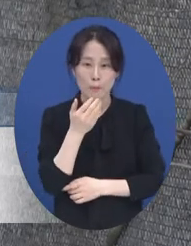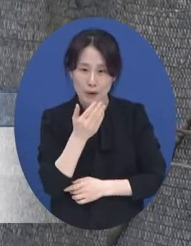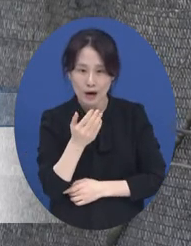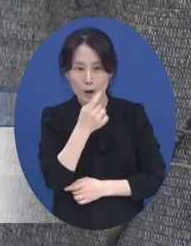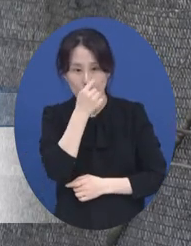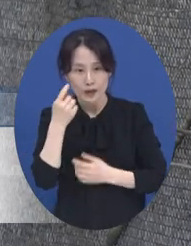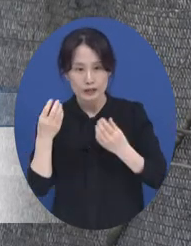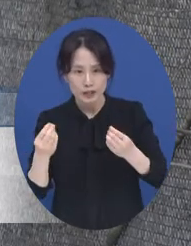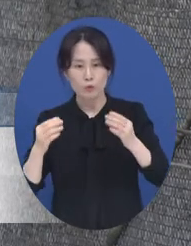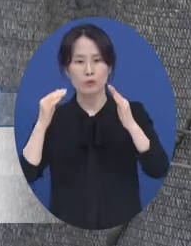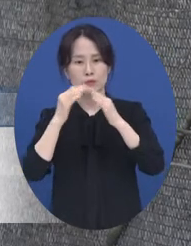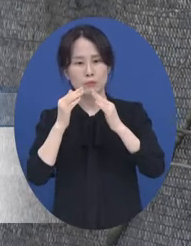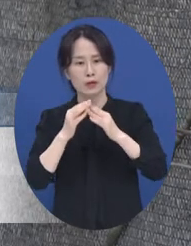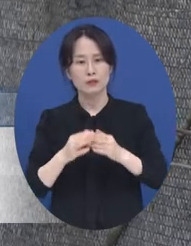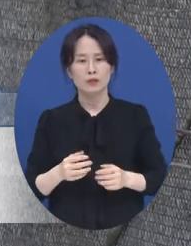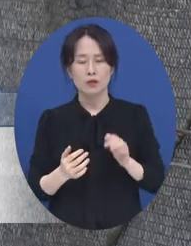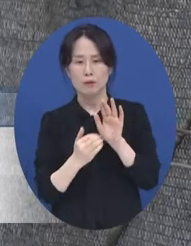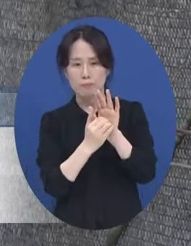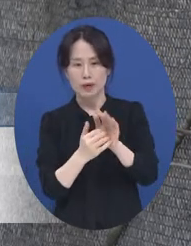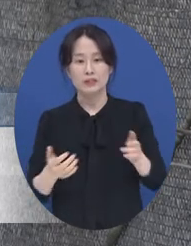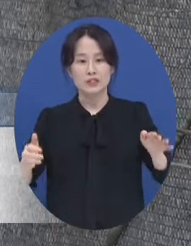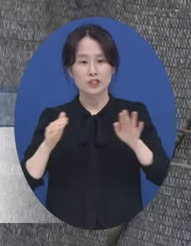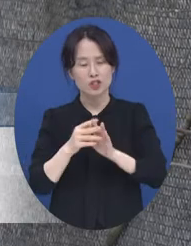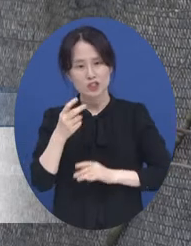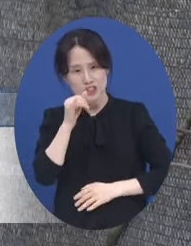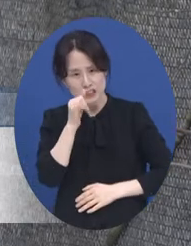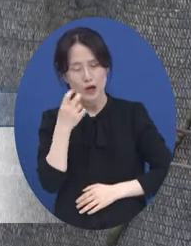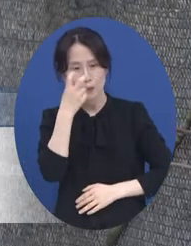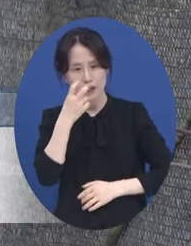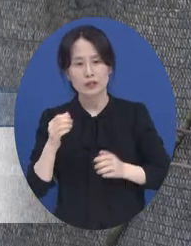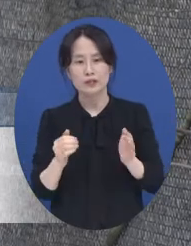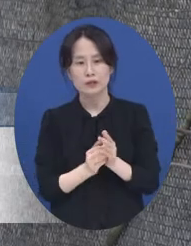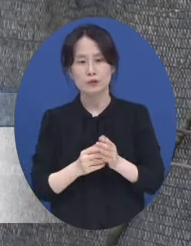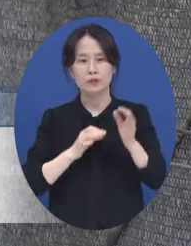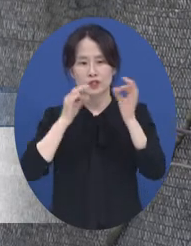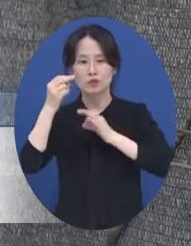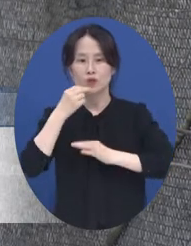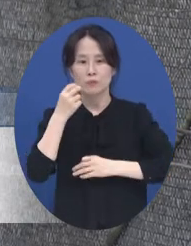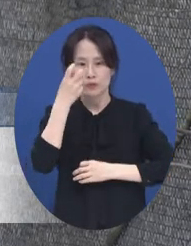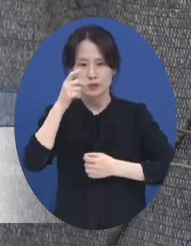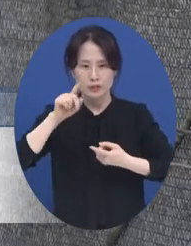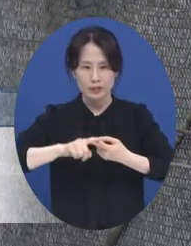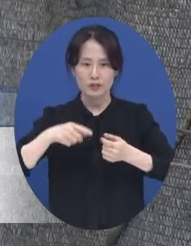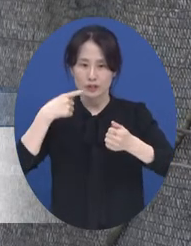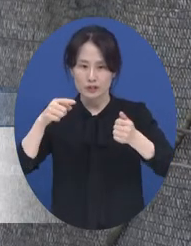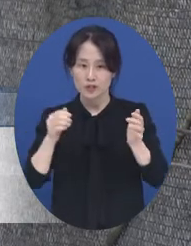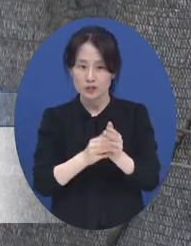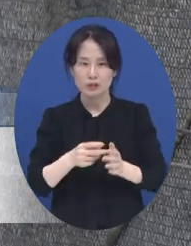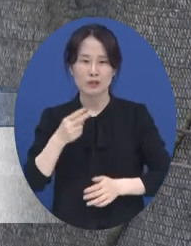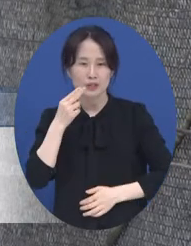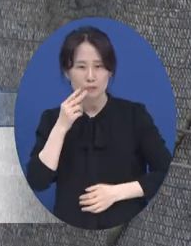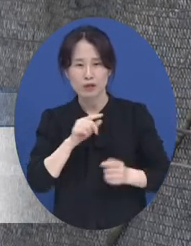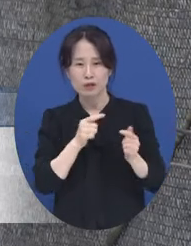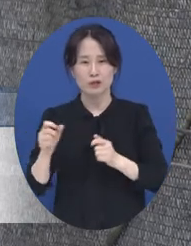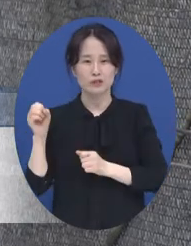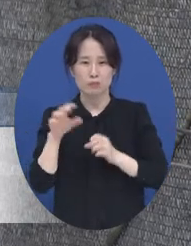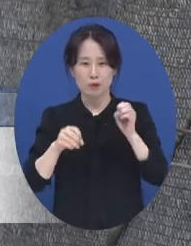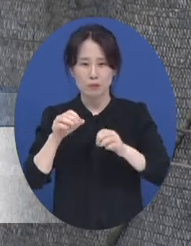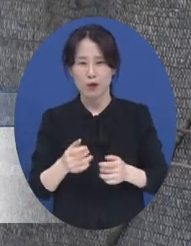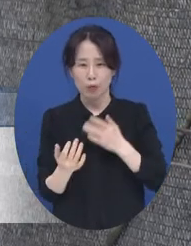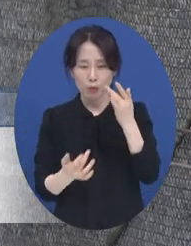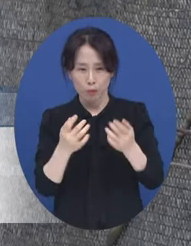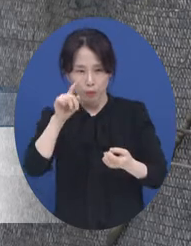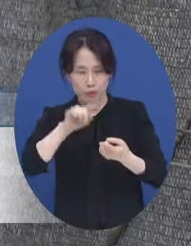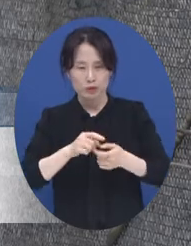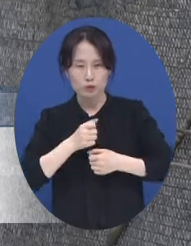2 태경 수방 시설이 설치되어 있는지 확인 했구요 안전관리에 대한 컨설팅 을 실시하였습니다 담배 꽁트 나 소각 등으로